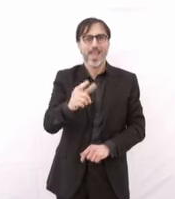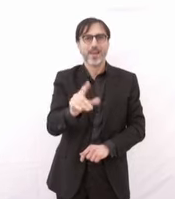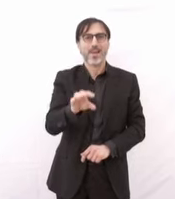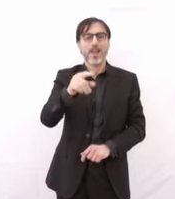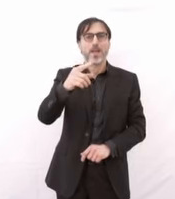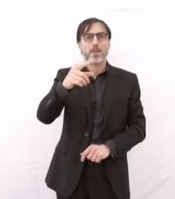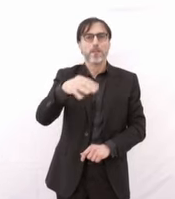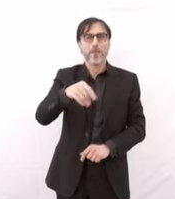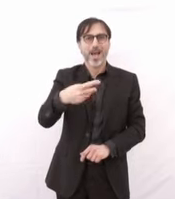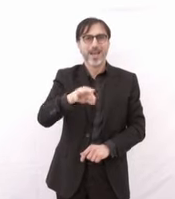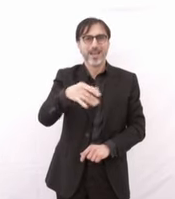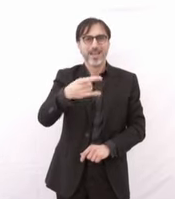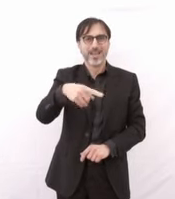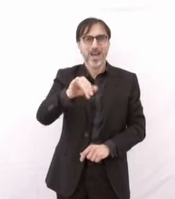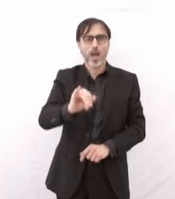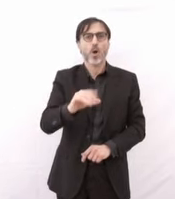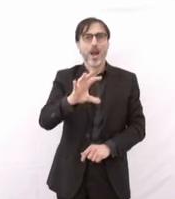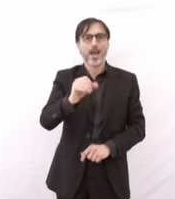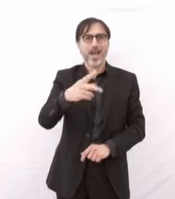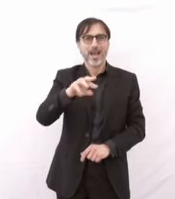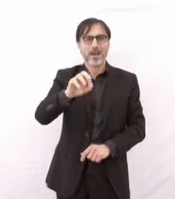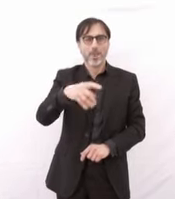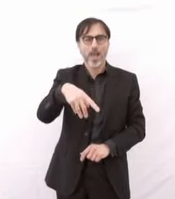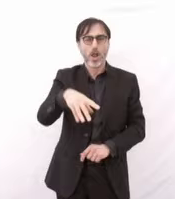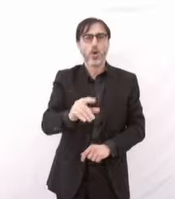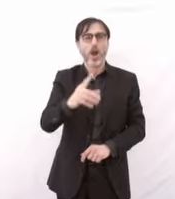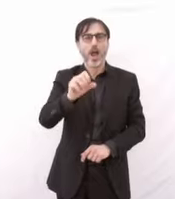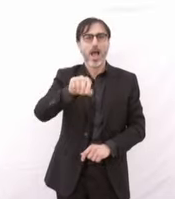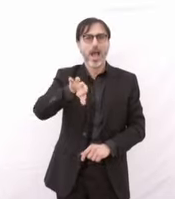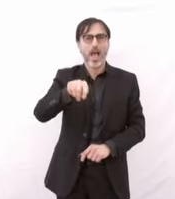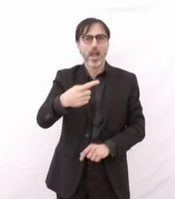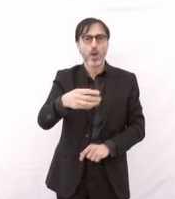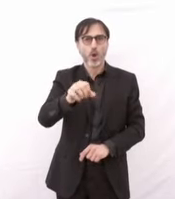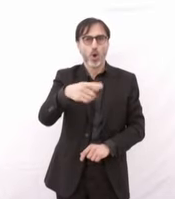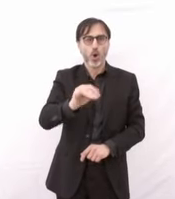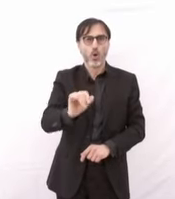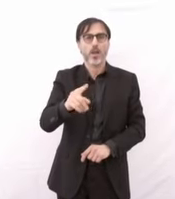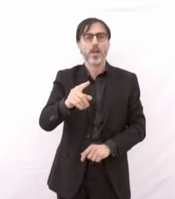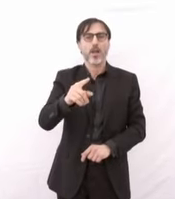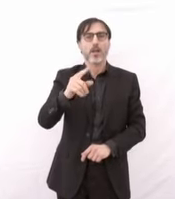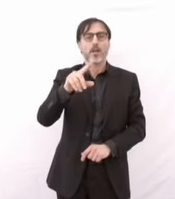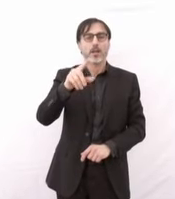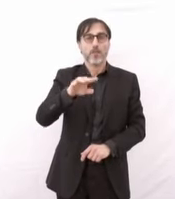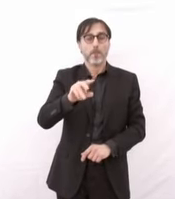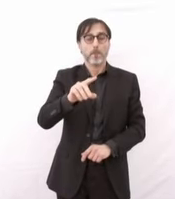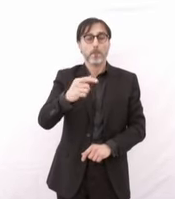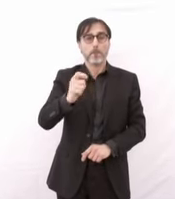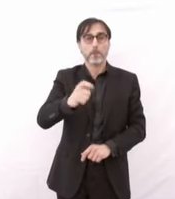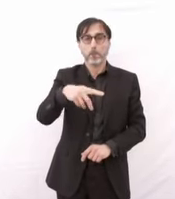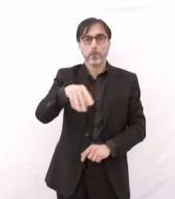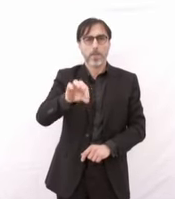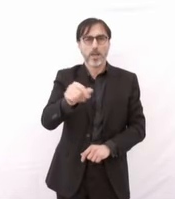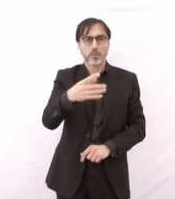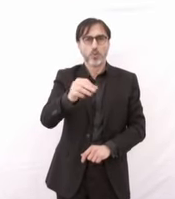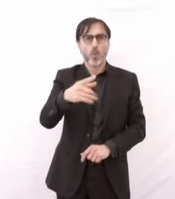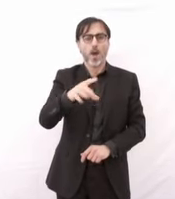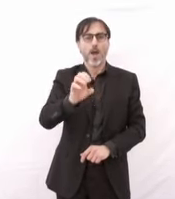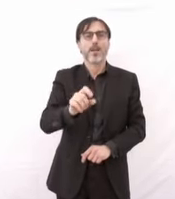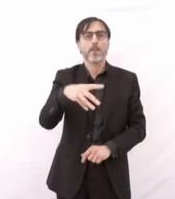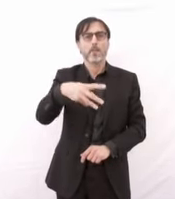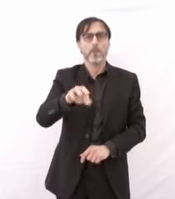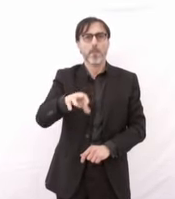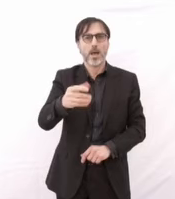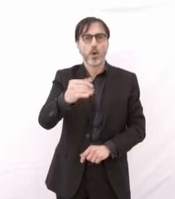Carmelo Agnone, Quinto Reda, Carmelo Lentini, Pasquale Marcone, Armando